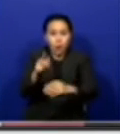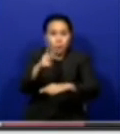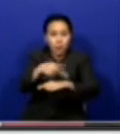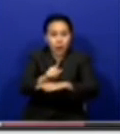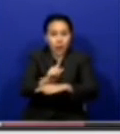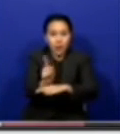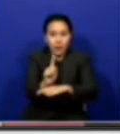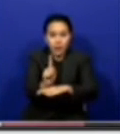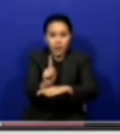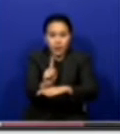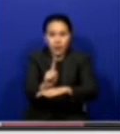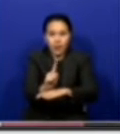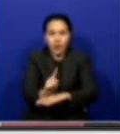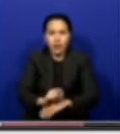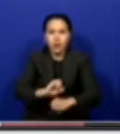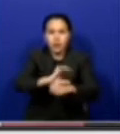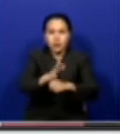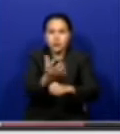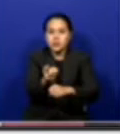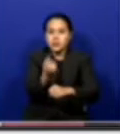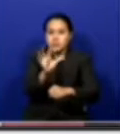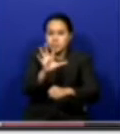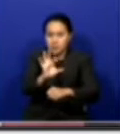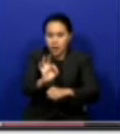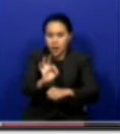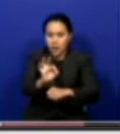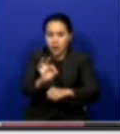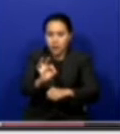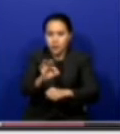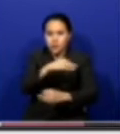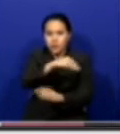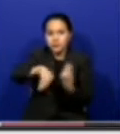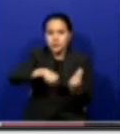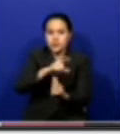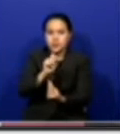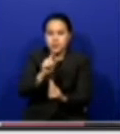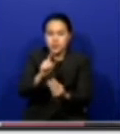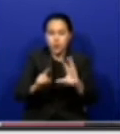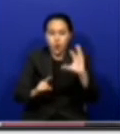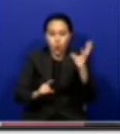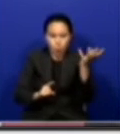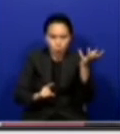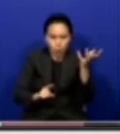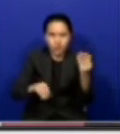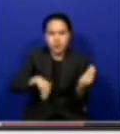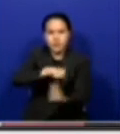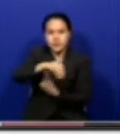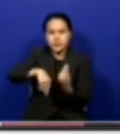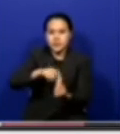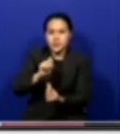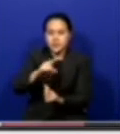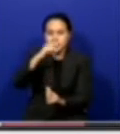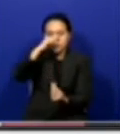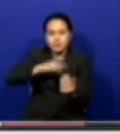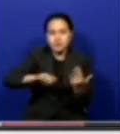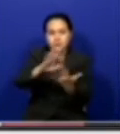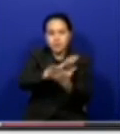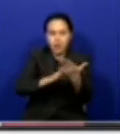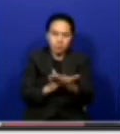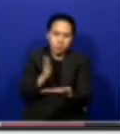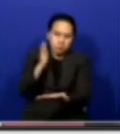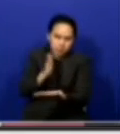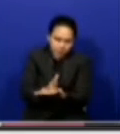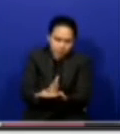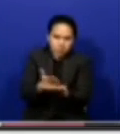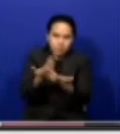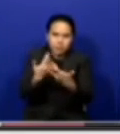ของโควิด-19 ทำให้เศรษฐกิจของโลกและประเทศไทยหยุดชะงักและหดตัวอย่างรุน